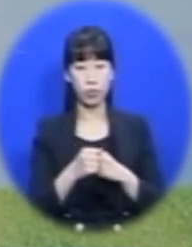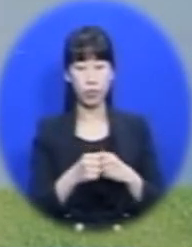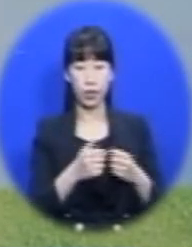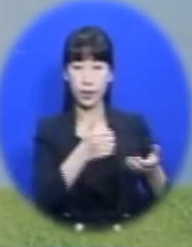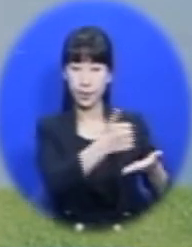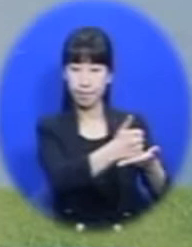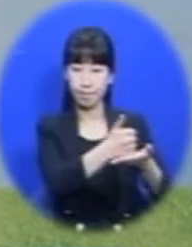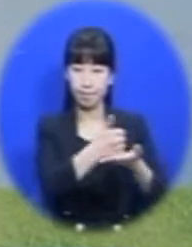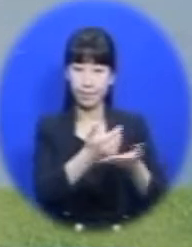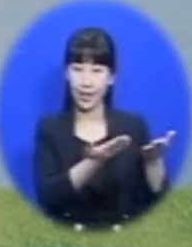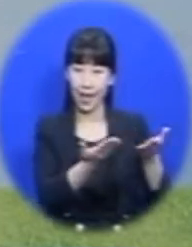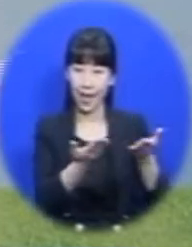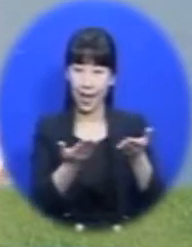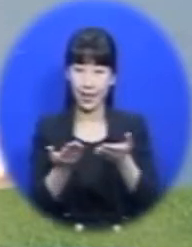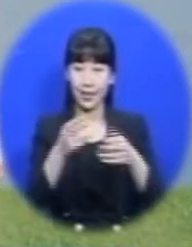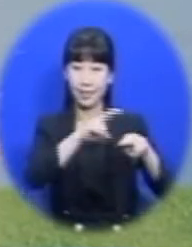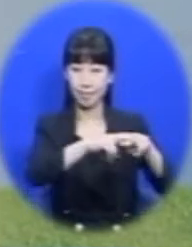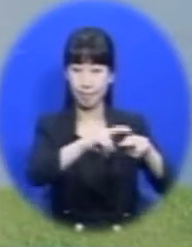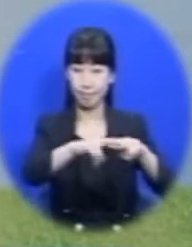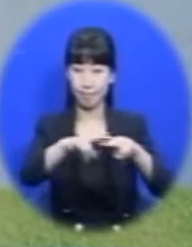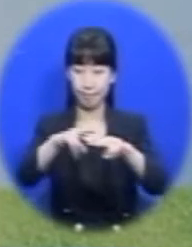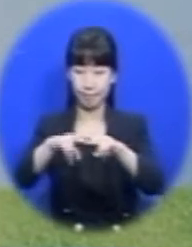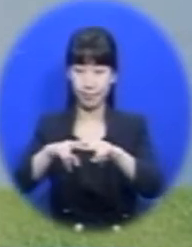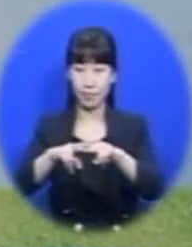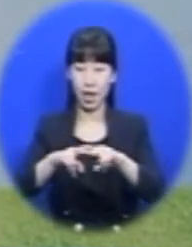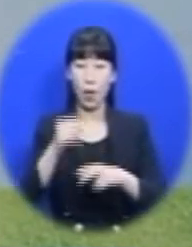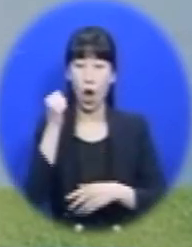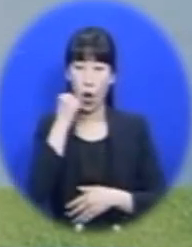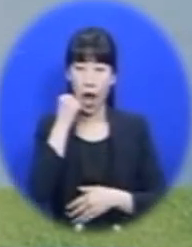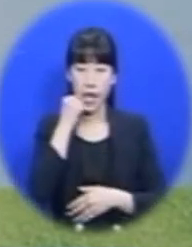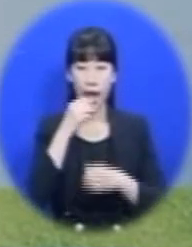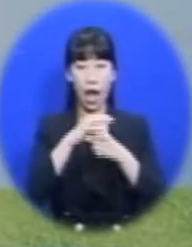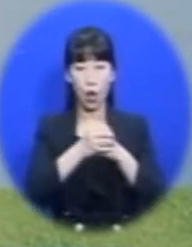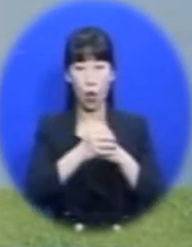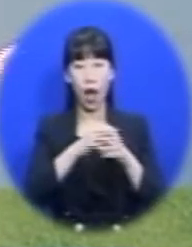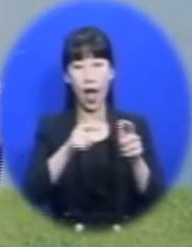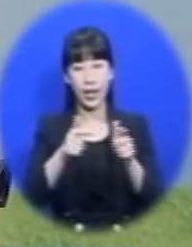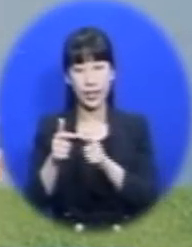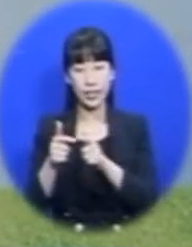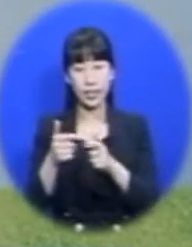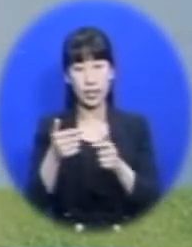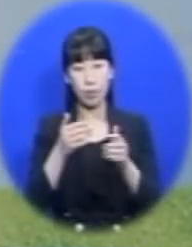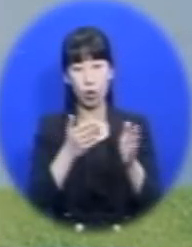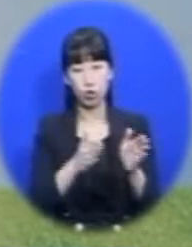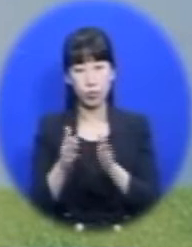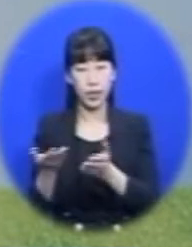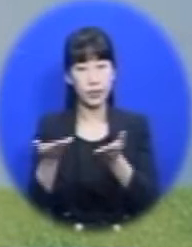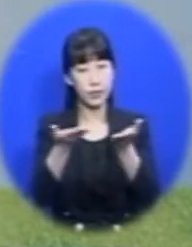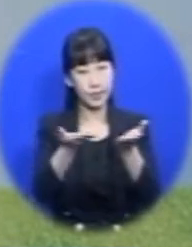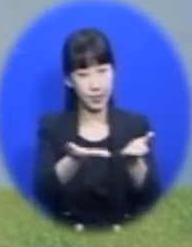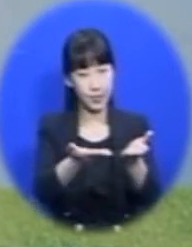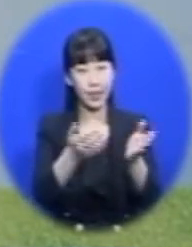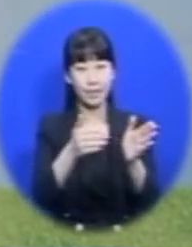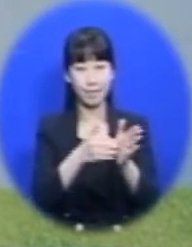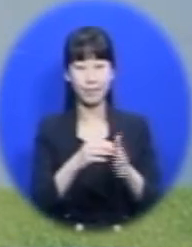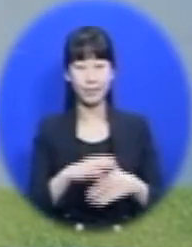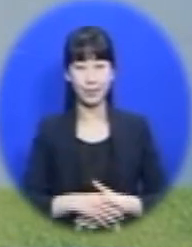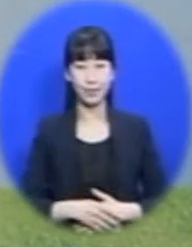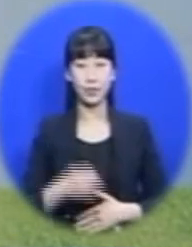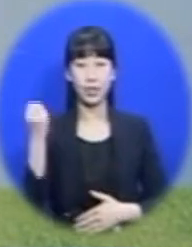그들을 안내해서 자리에 앉히고 준비한 다과를 꺼내서 그들 앞에 놓았습니다.